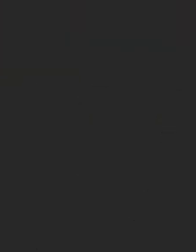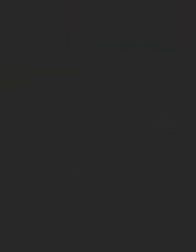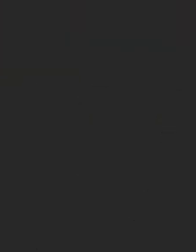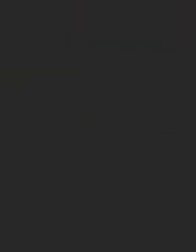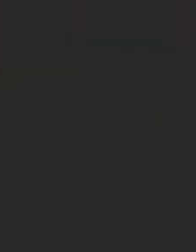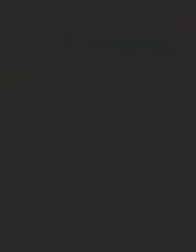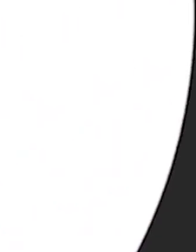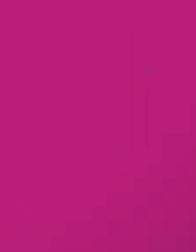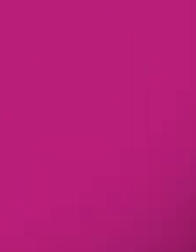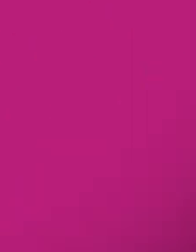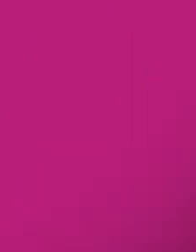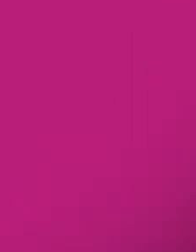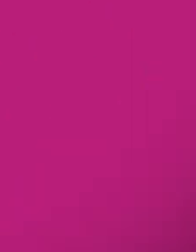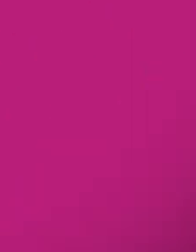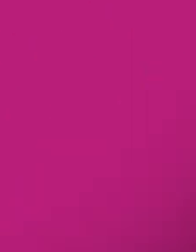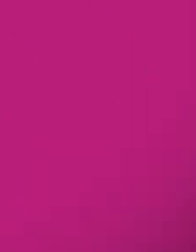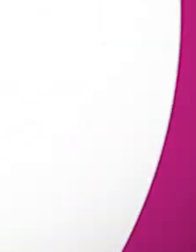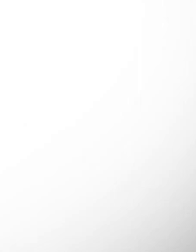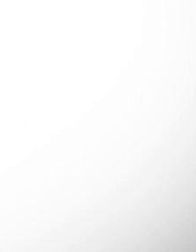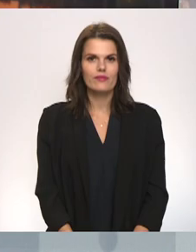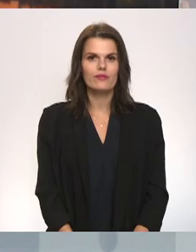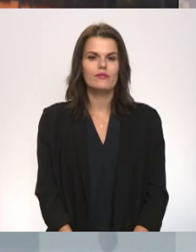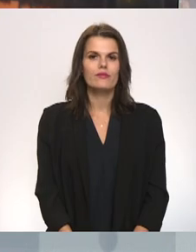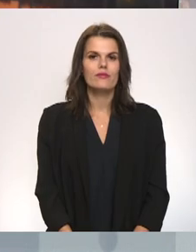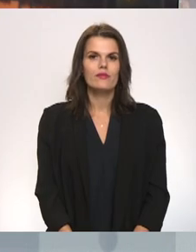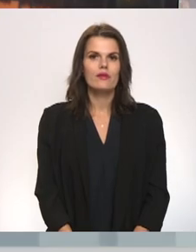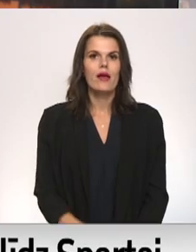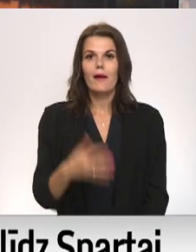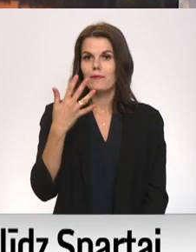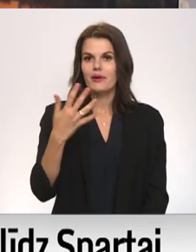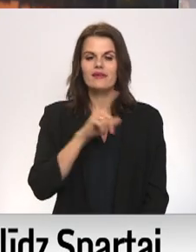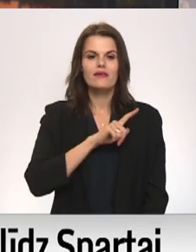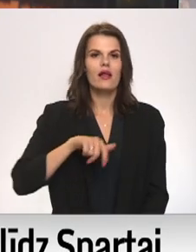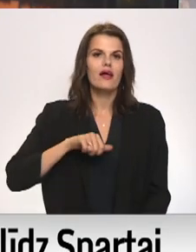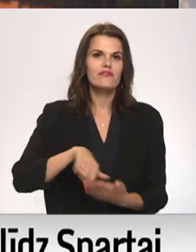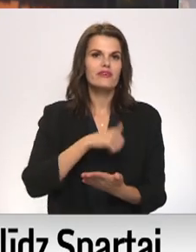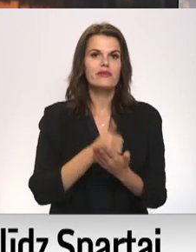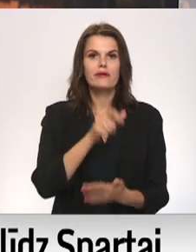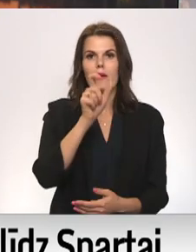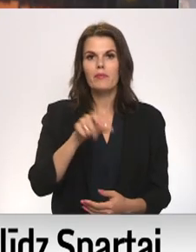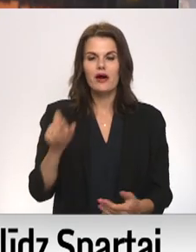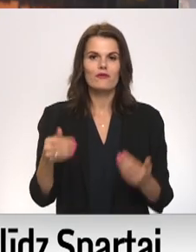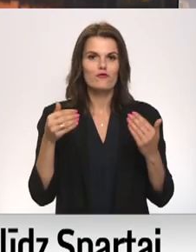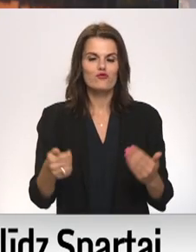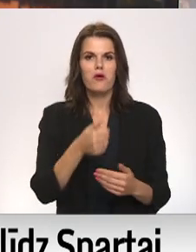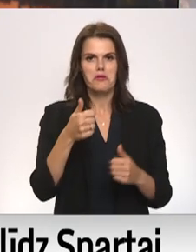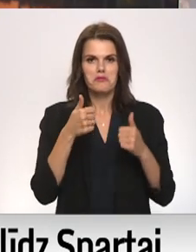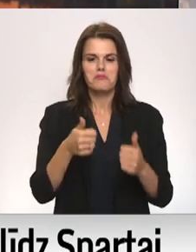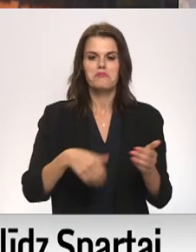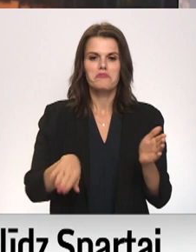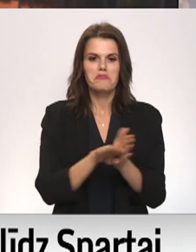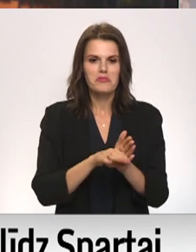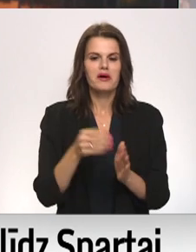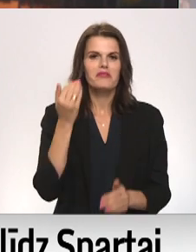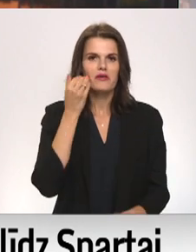Re! Viss ēters ir te! Pieci Latvijas pārstāvi šogad godam startējuši startatlonā. Tas